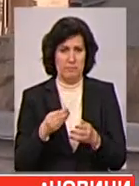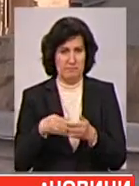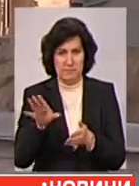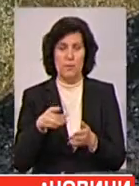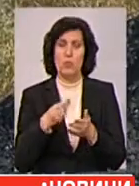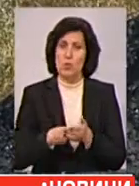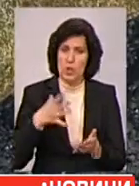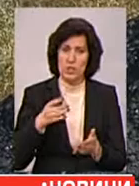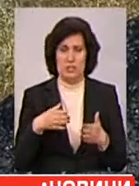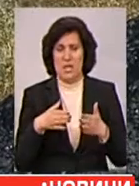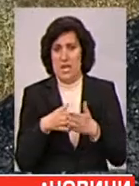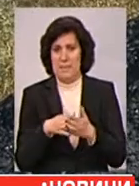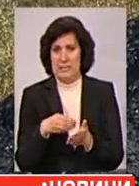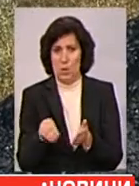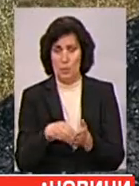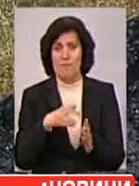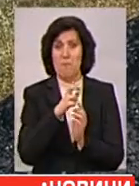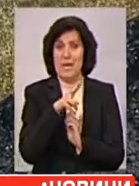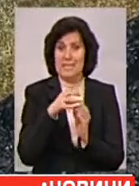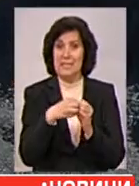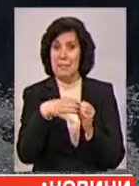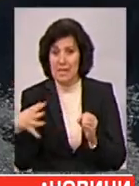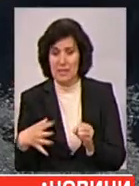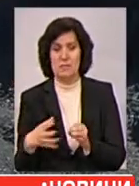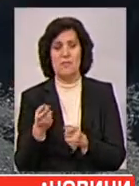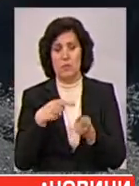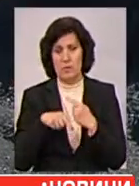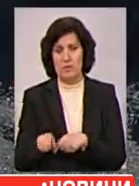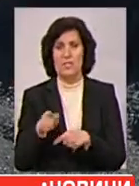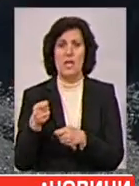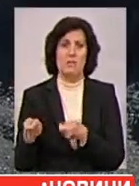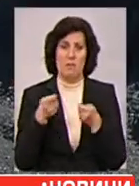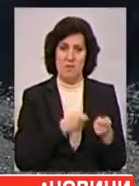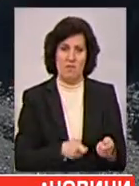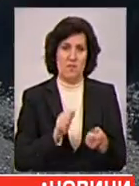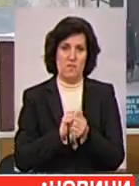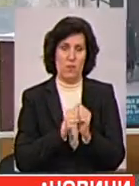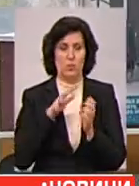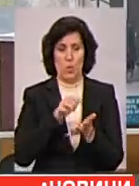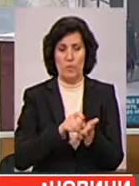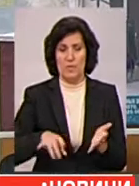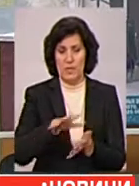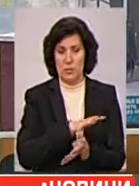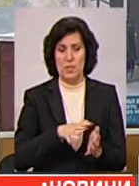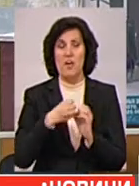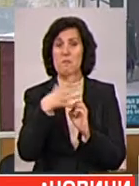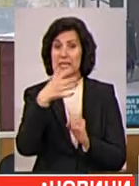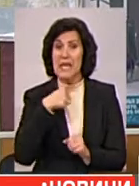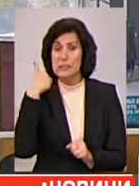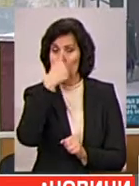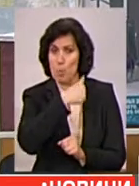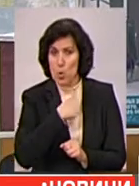на закупівлю. Тож у березні 2015-го Україна повернулася до ввезення вугілля з окупованих територій. У 2015 році